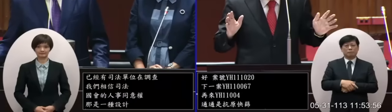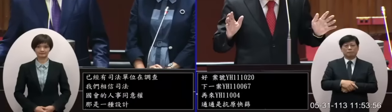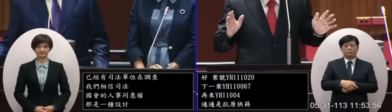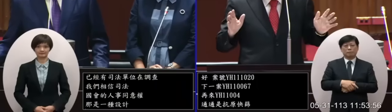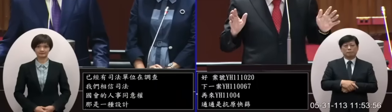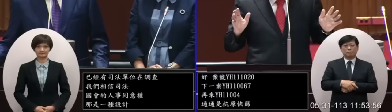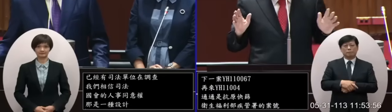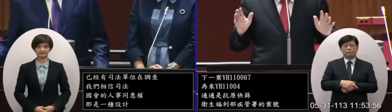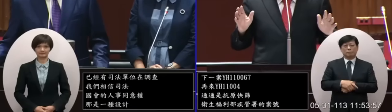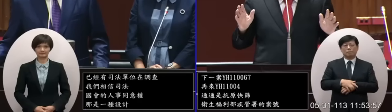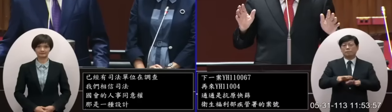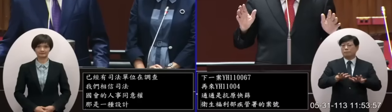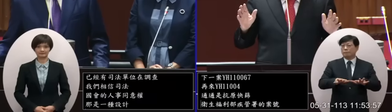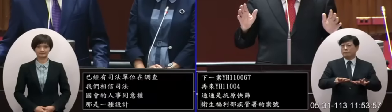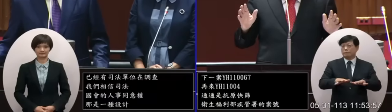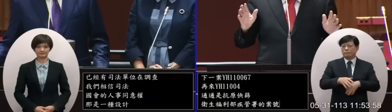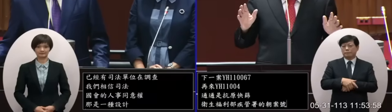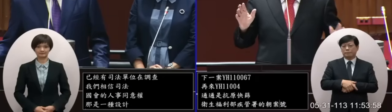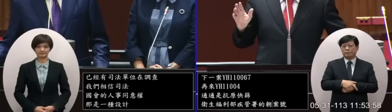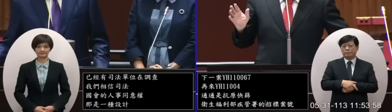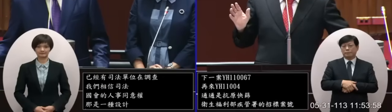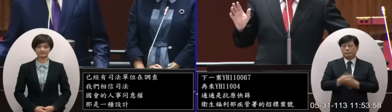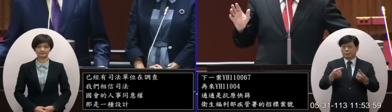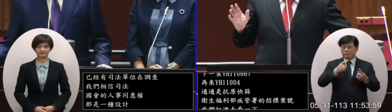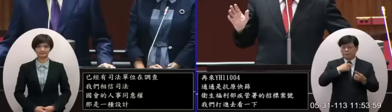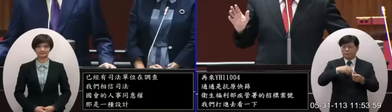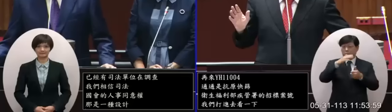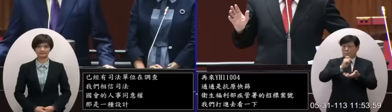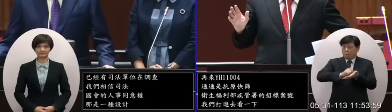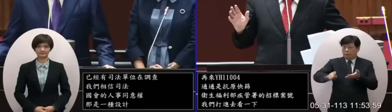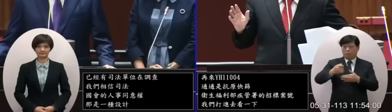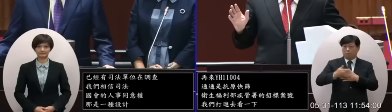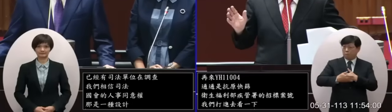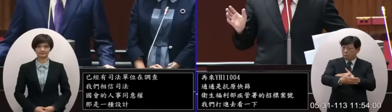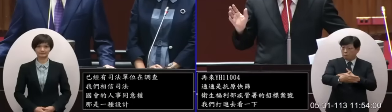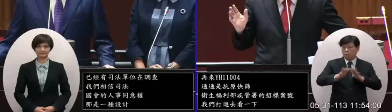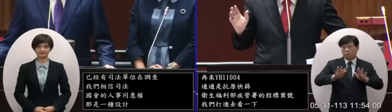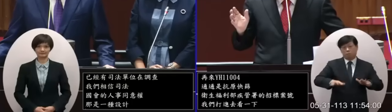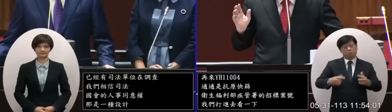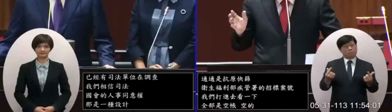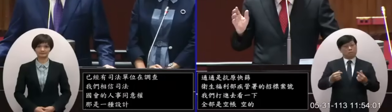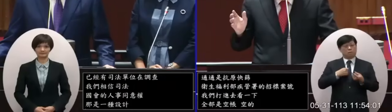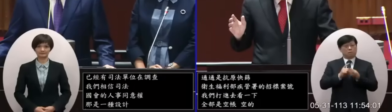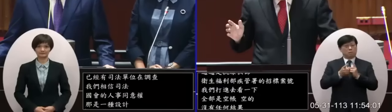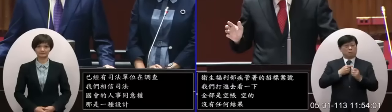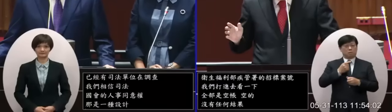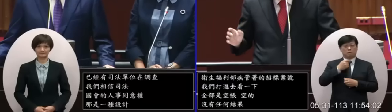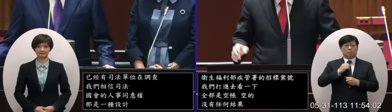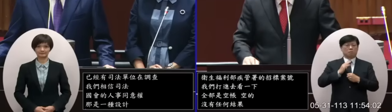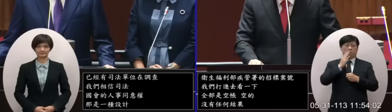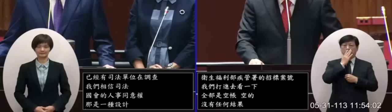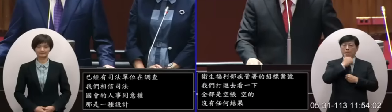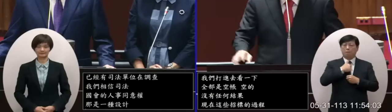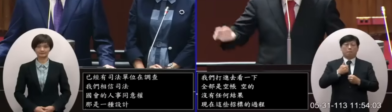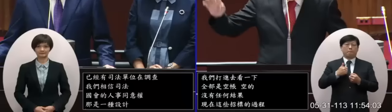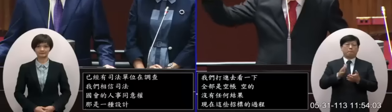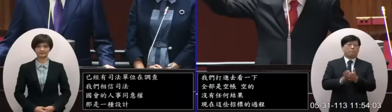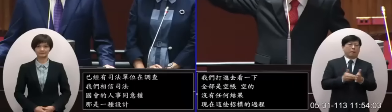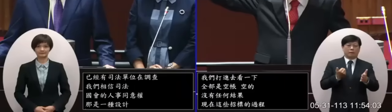没有任何结果。现在这些招标的过程，现在都打算要湮灭证据，啊，